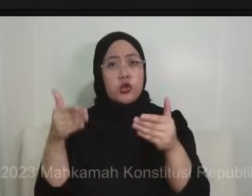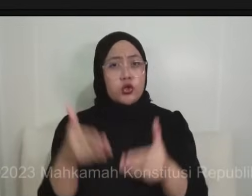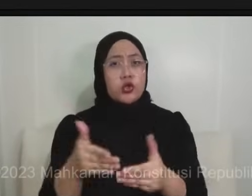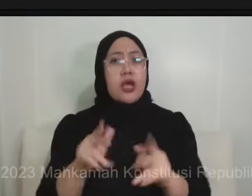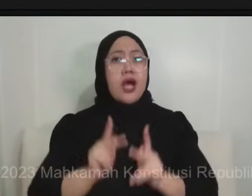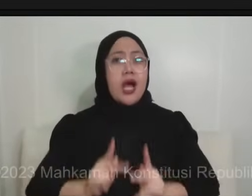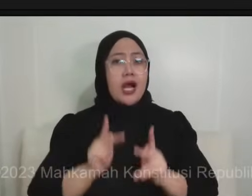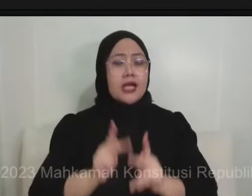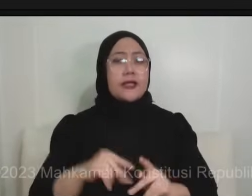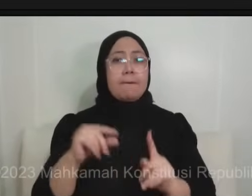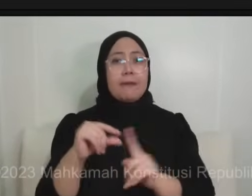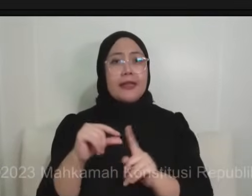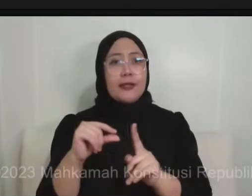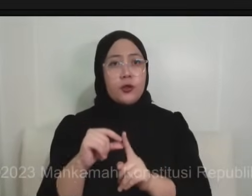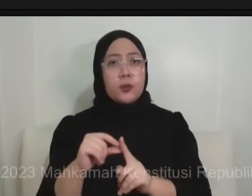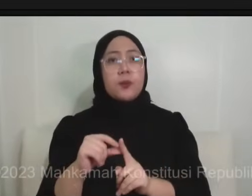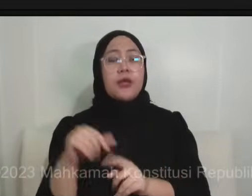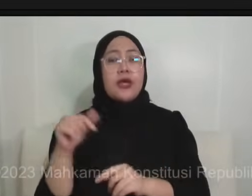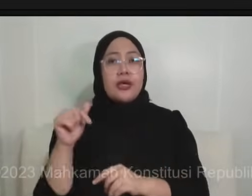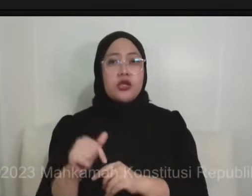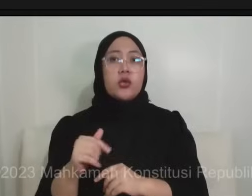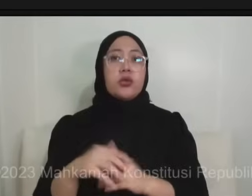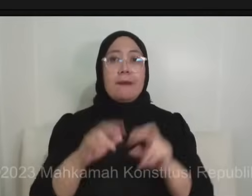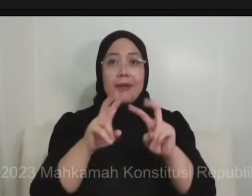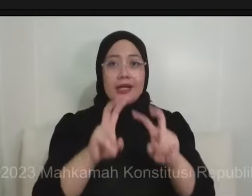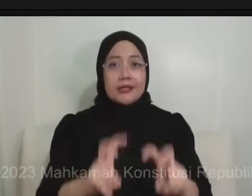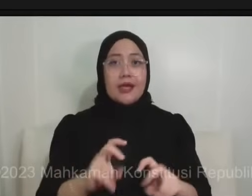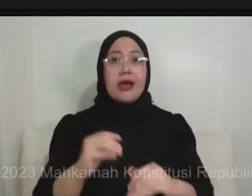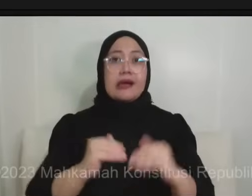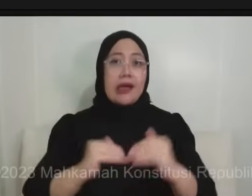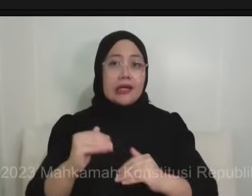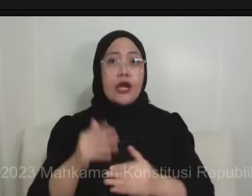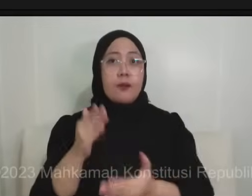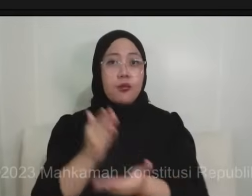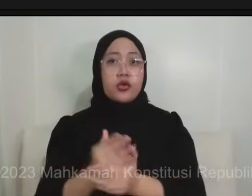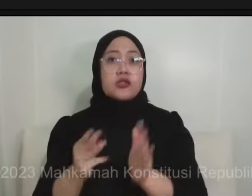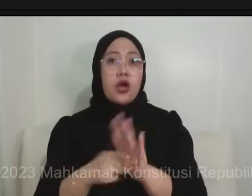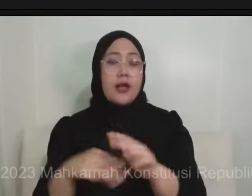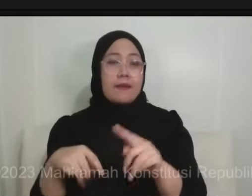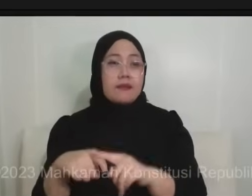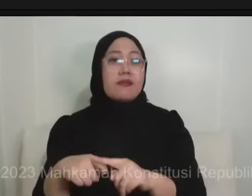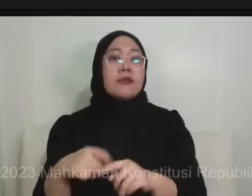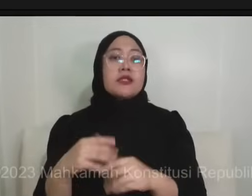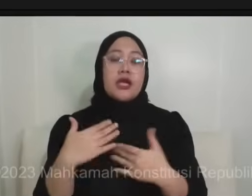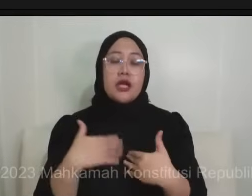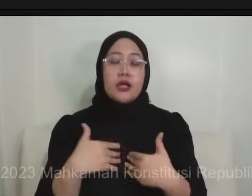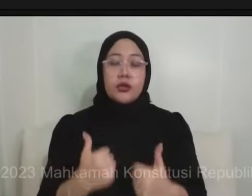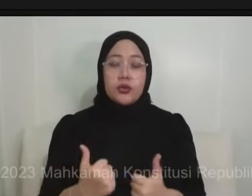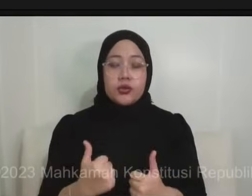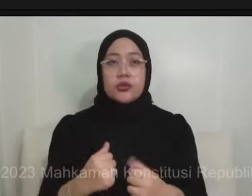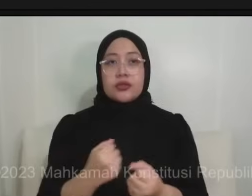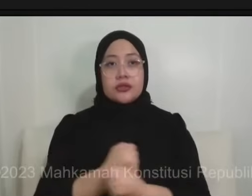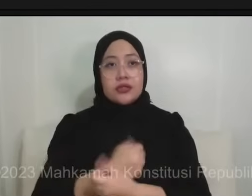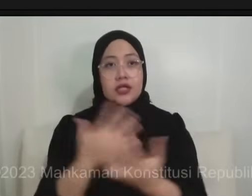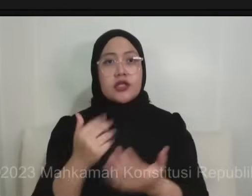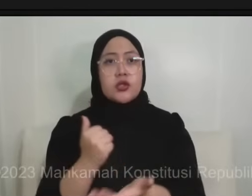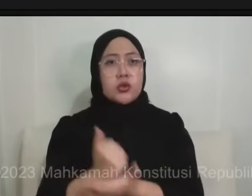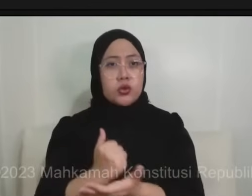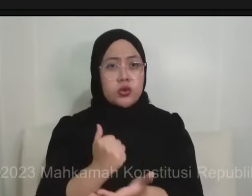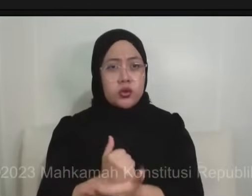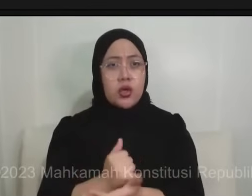petitum nnya diperiksa diali dan diputus oleh Mahkamah secara tulus jernih dan sungguh-sungguh maka saya